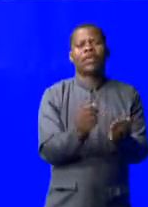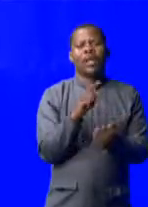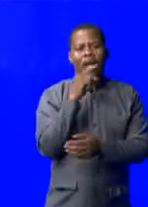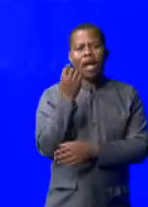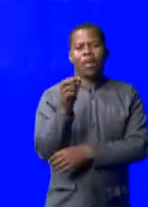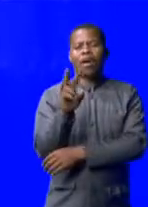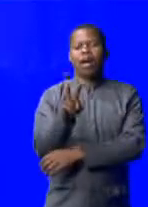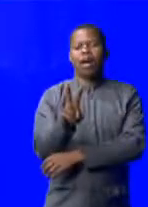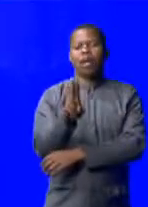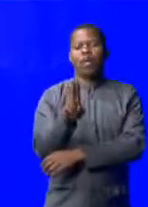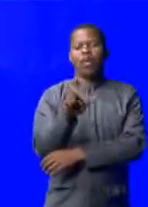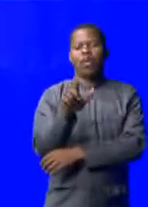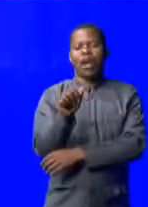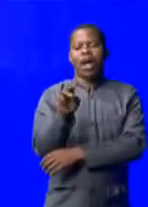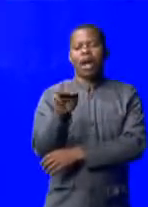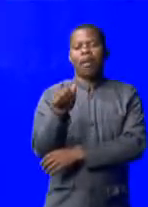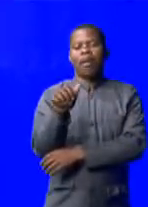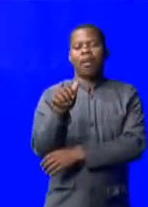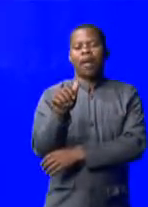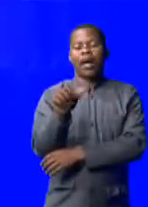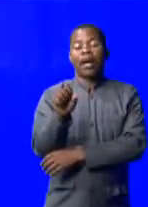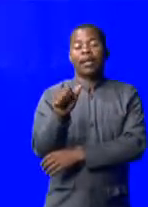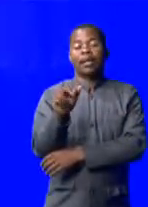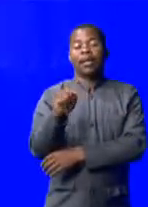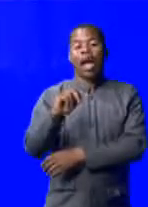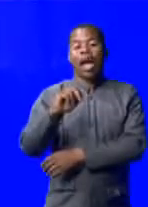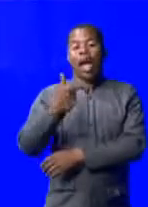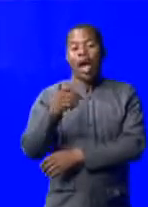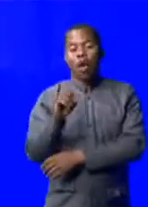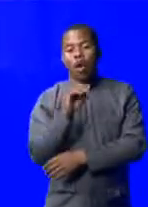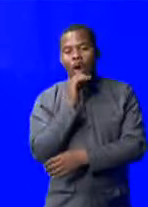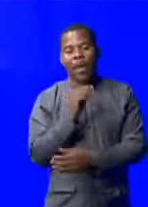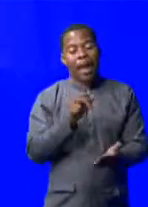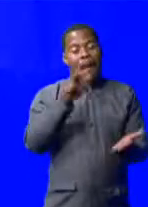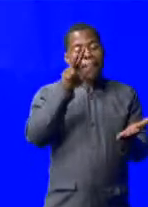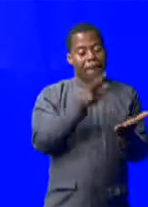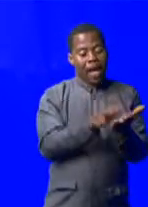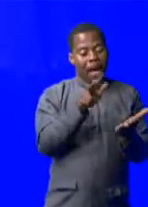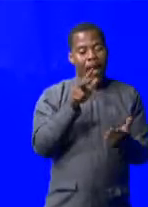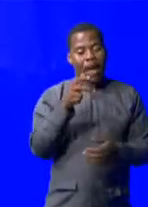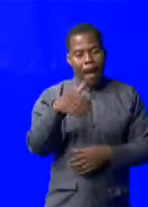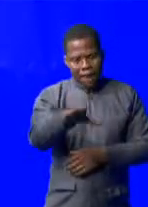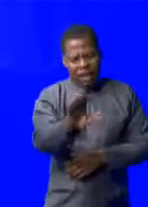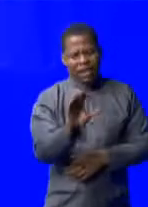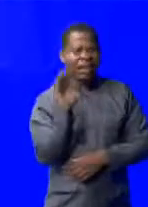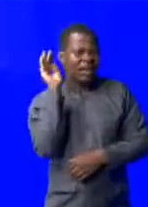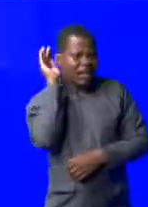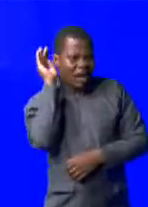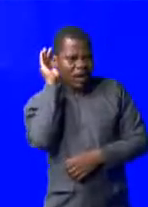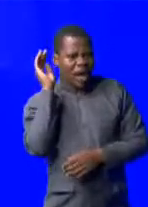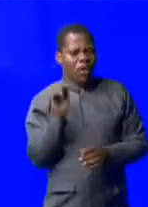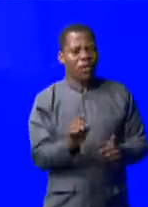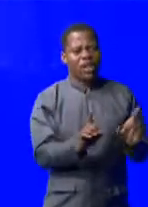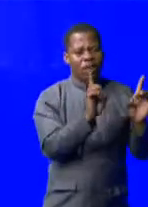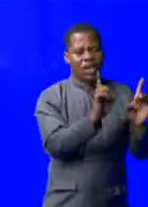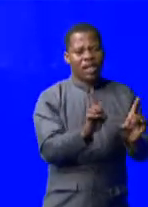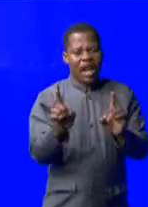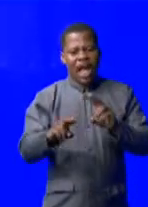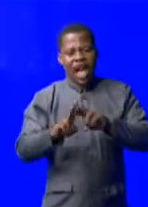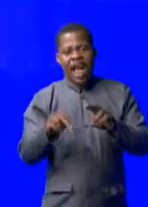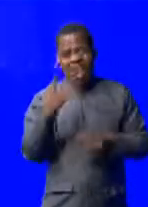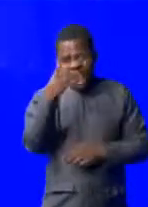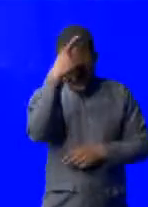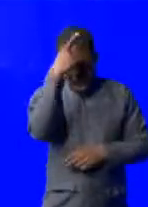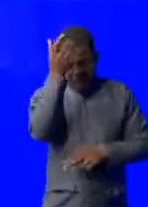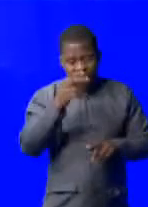sibe accredited siyeva ukuthi ngathi kunebulukhulu lobukhona lapho khona ukhanza ukuthi bothishela abekho kuhulumende silo